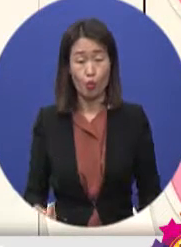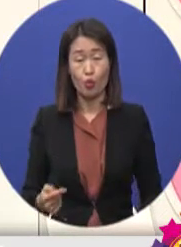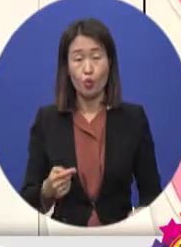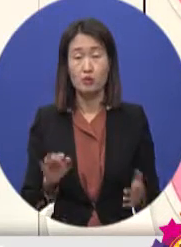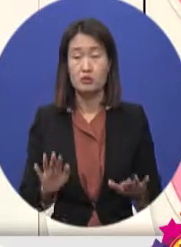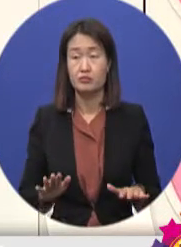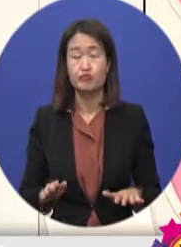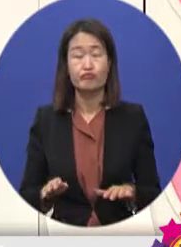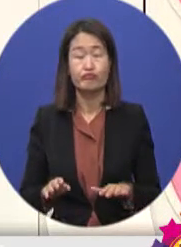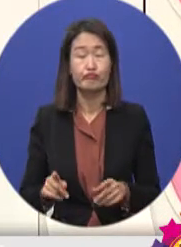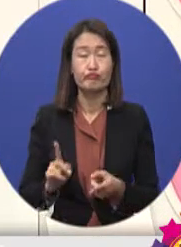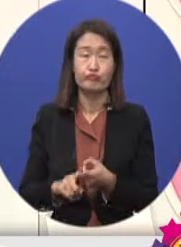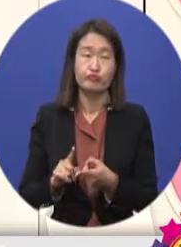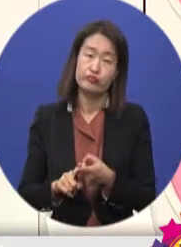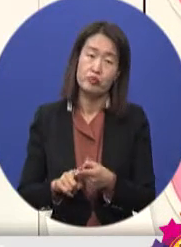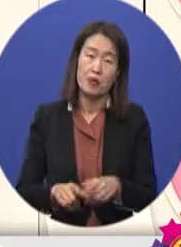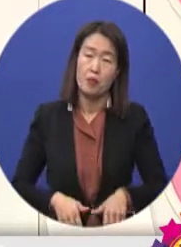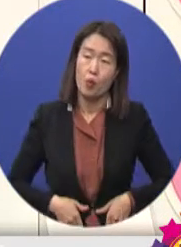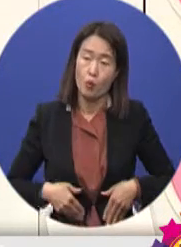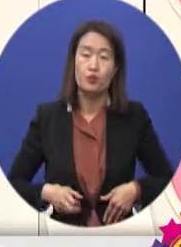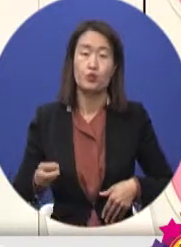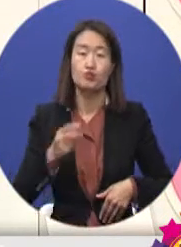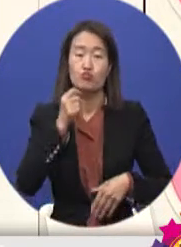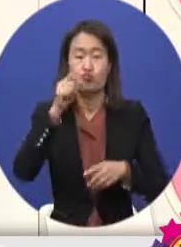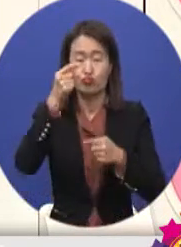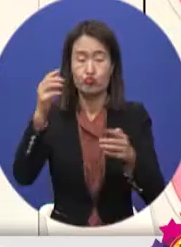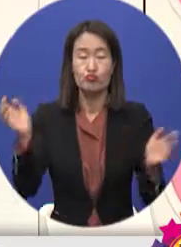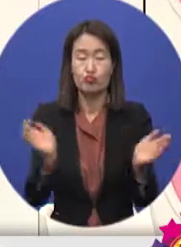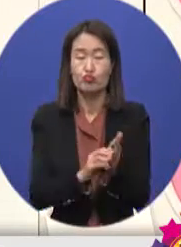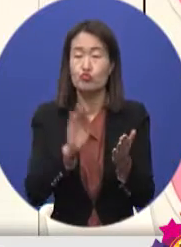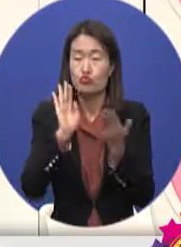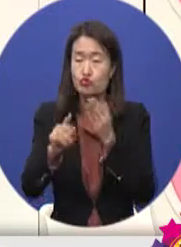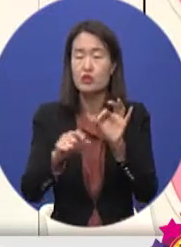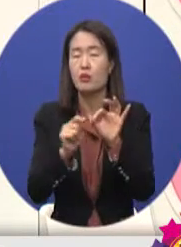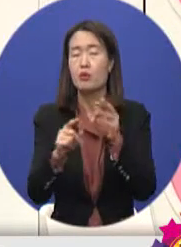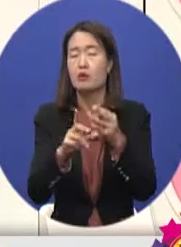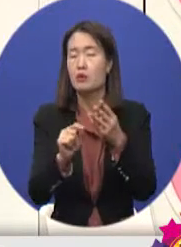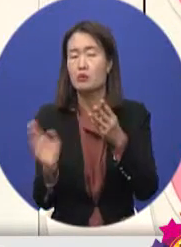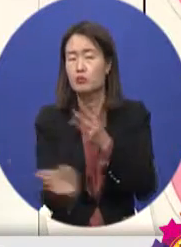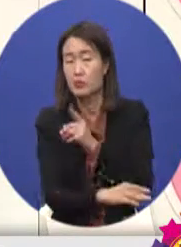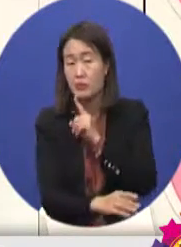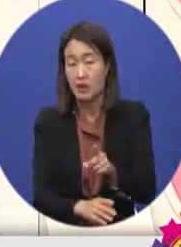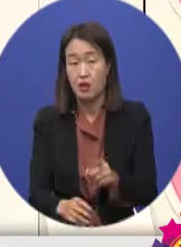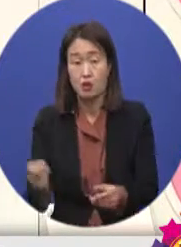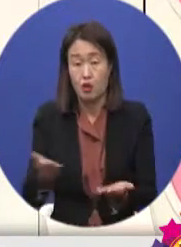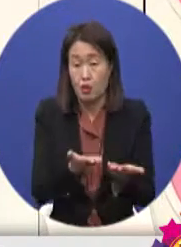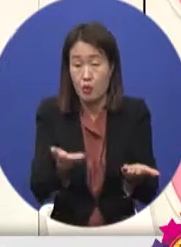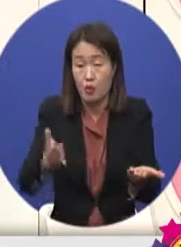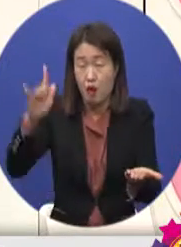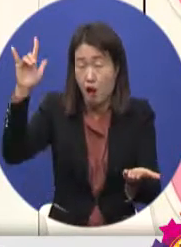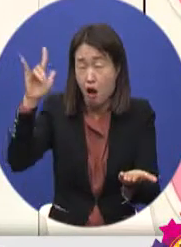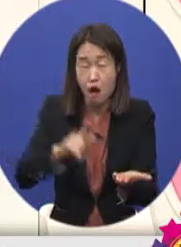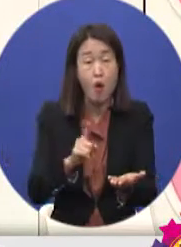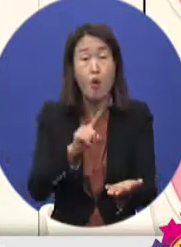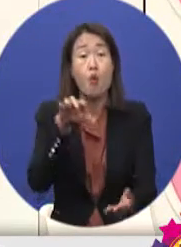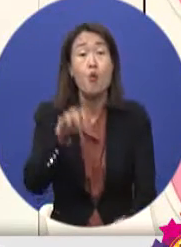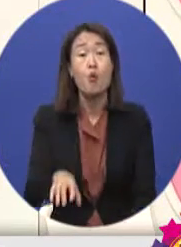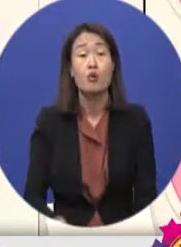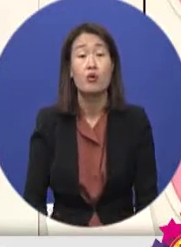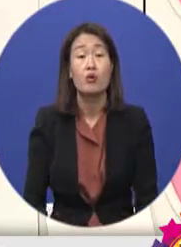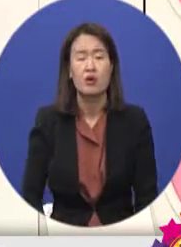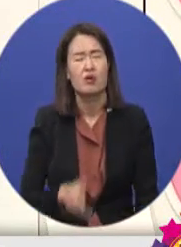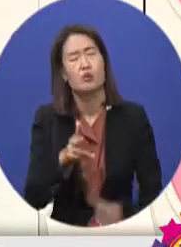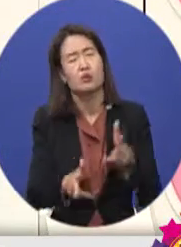지금 양식 해놓고 봄에 설 새우 해요. 3월 달에요. 아, 그 말리는 건 어디서 하는 거예요? 건조하는 거는? 여기